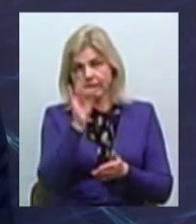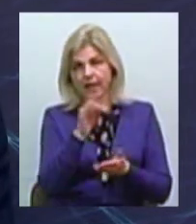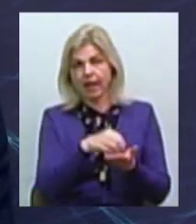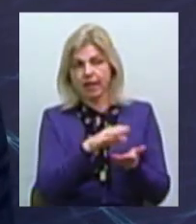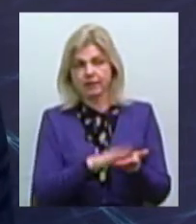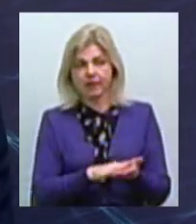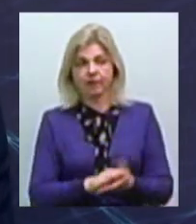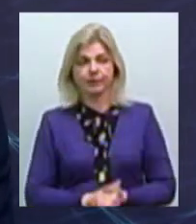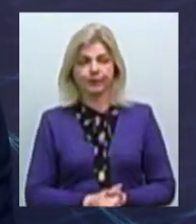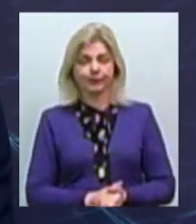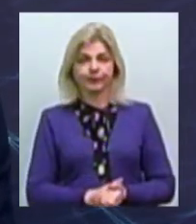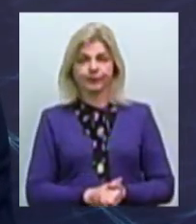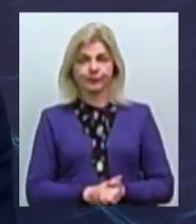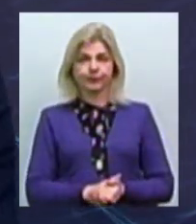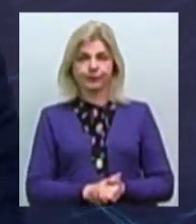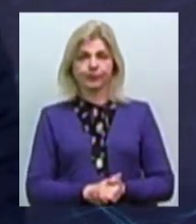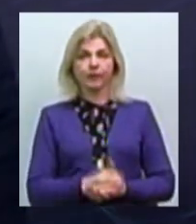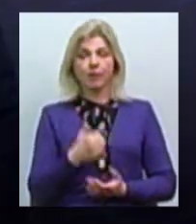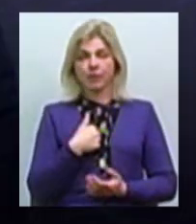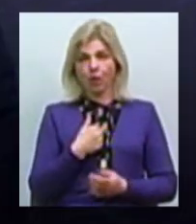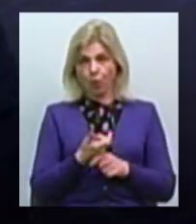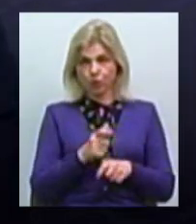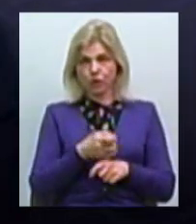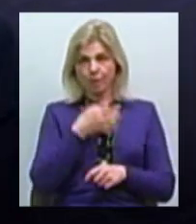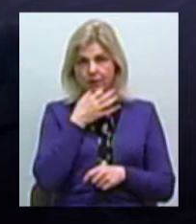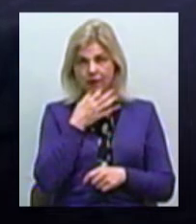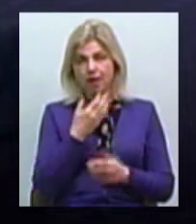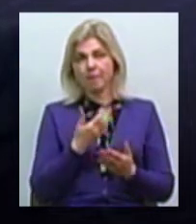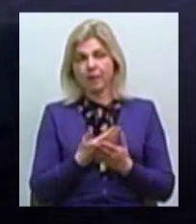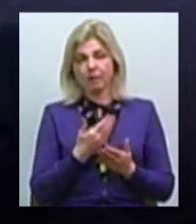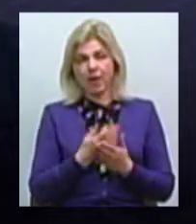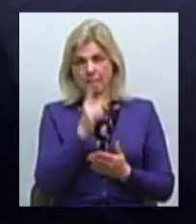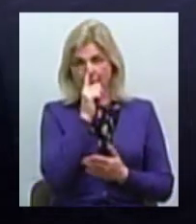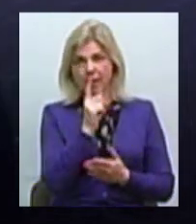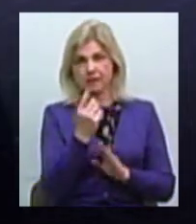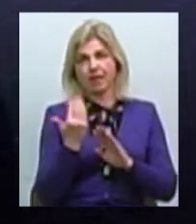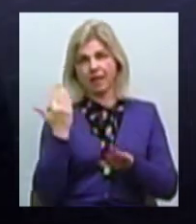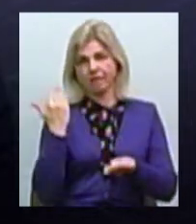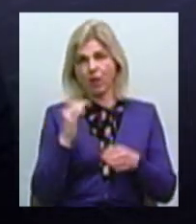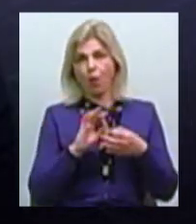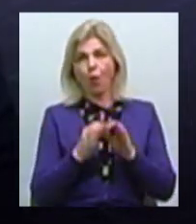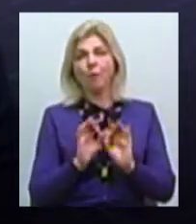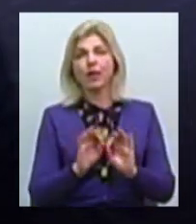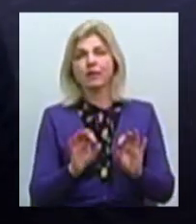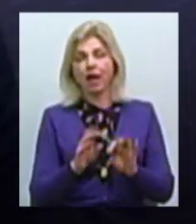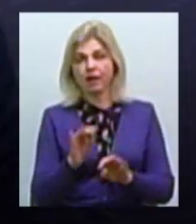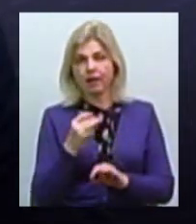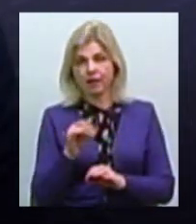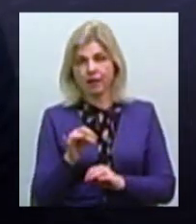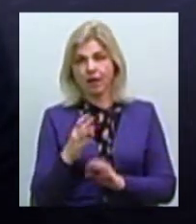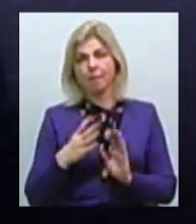смотрите в этом плане мне очень понравился где-то месячной давности комментарий бывшего